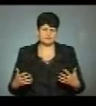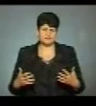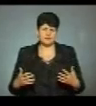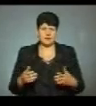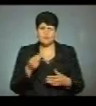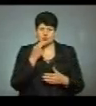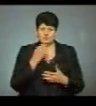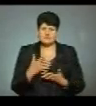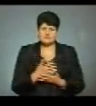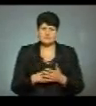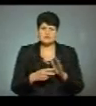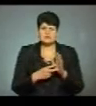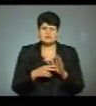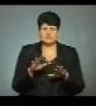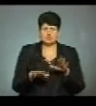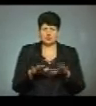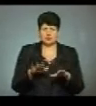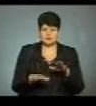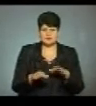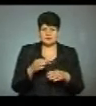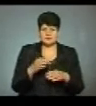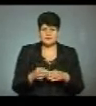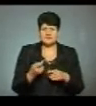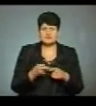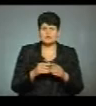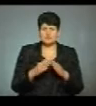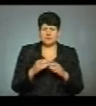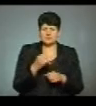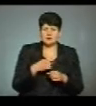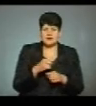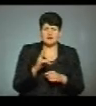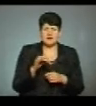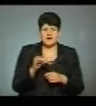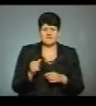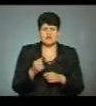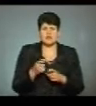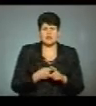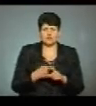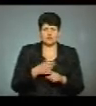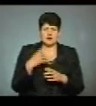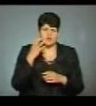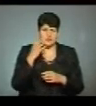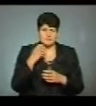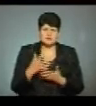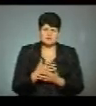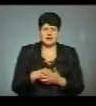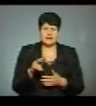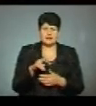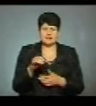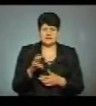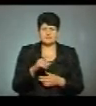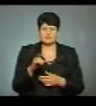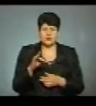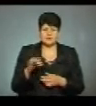Продуктів назбирали близько 7 тонн, розповів Володимир Мосейко. Це домашня консервація, кава, картопля, яблука. Збирали продукти в Лановецькому,